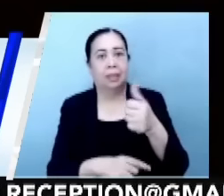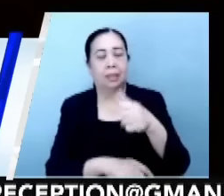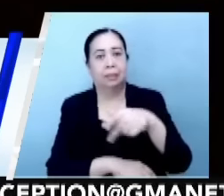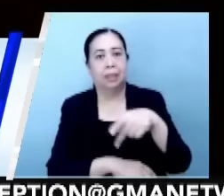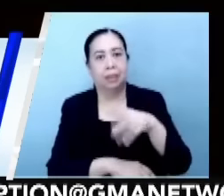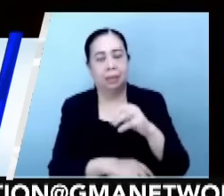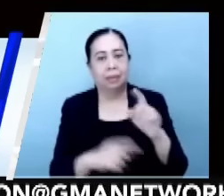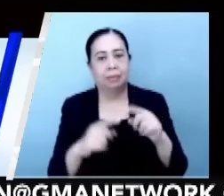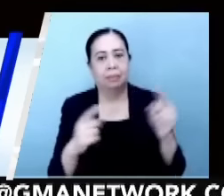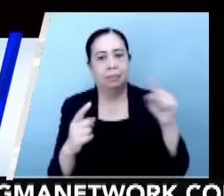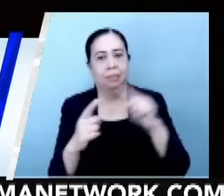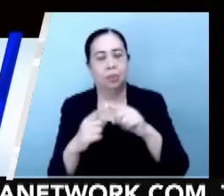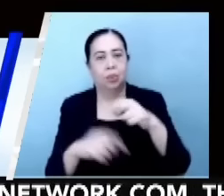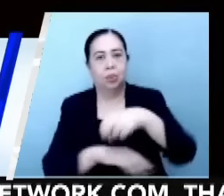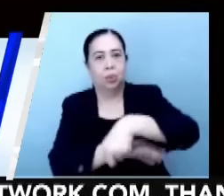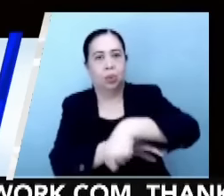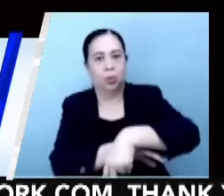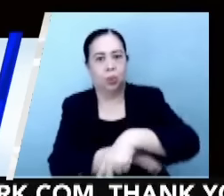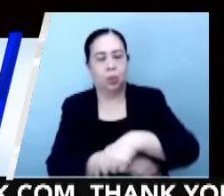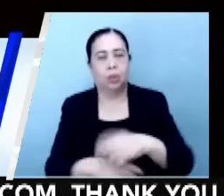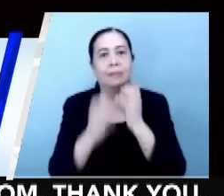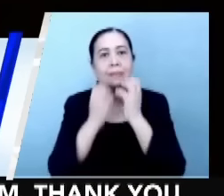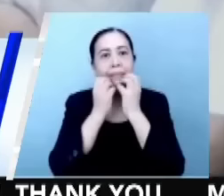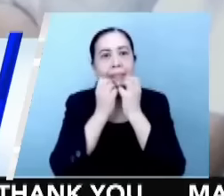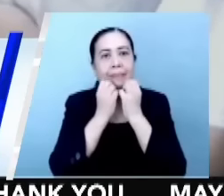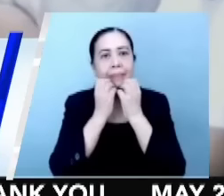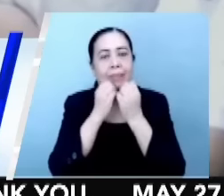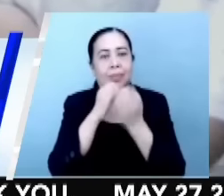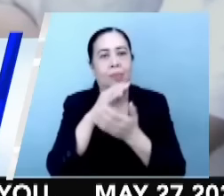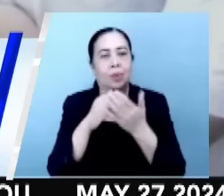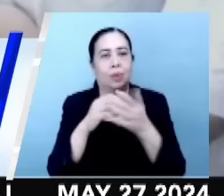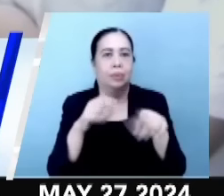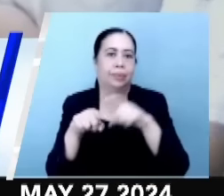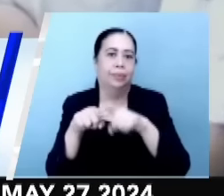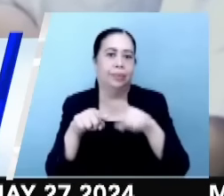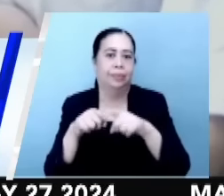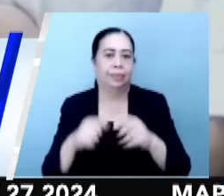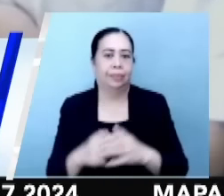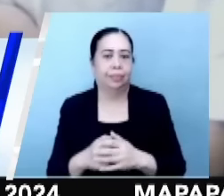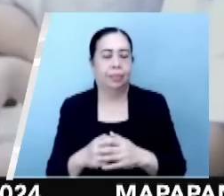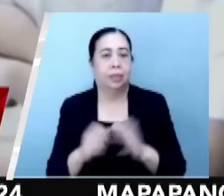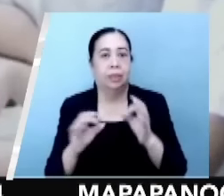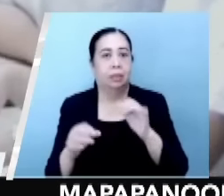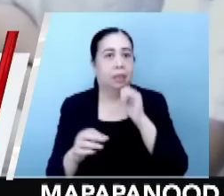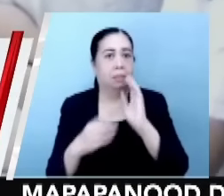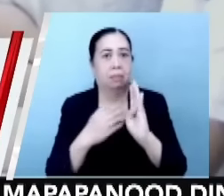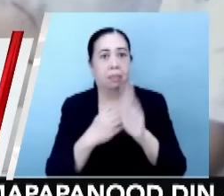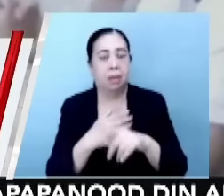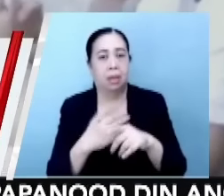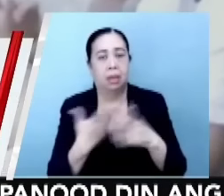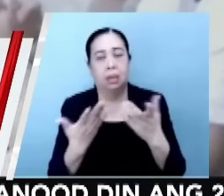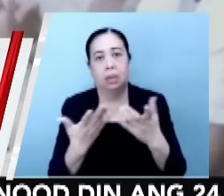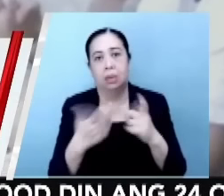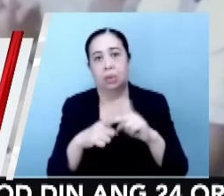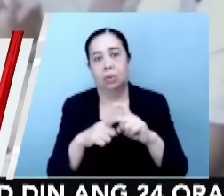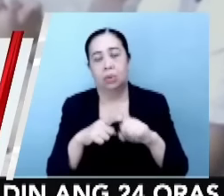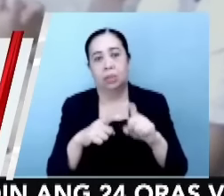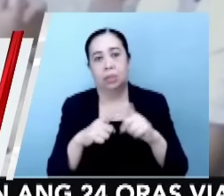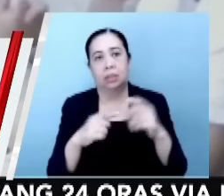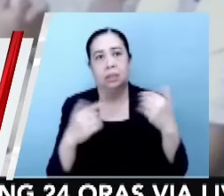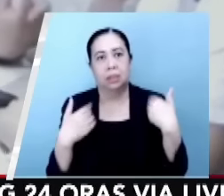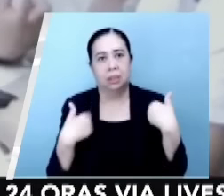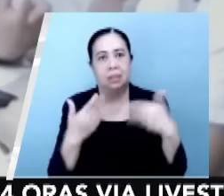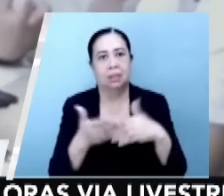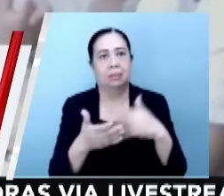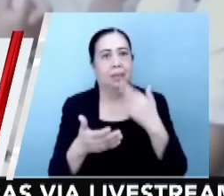hanggang hating gabi. Pinagtitipid muna ang lahat ng kuryente. Pag di sila nakabalik, may red alert tayo next week. Parang makakabalik naman